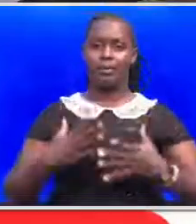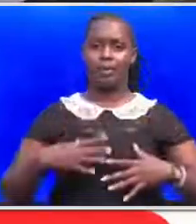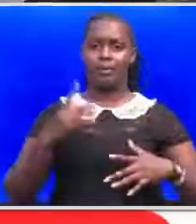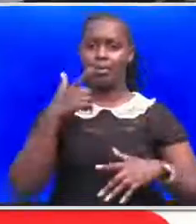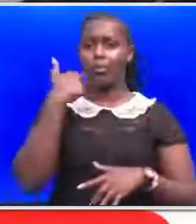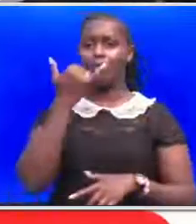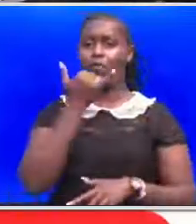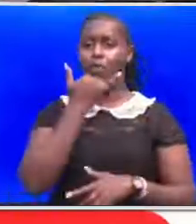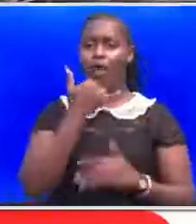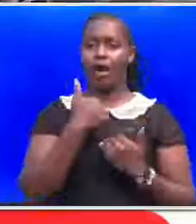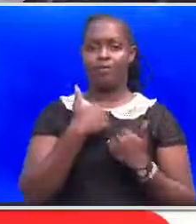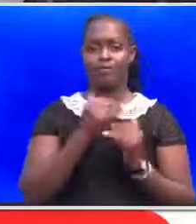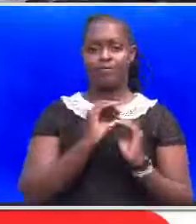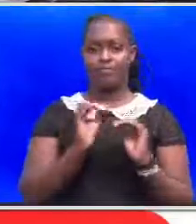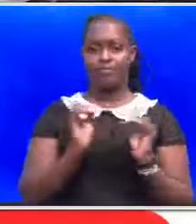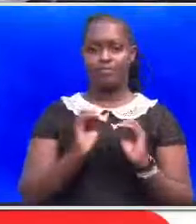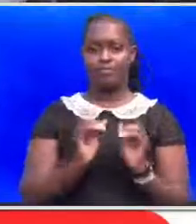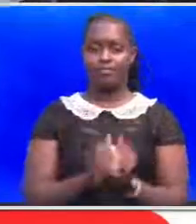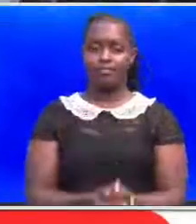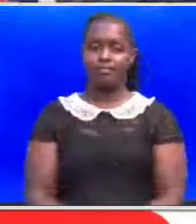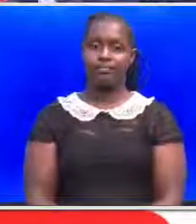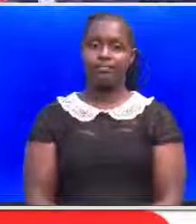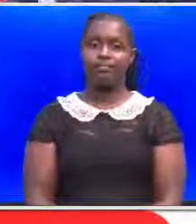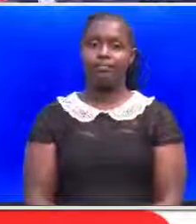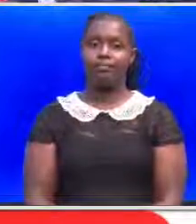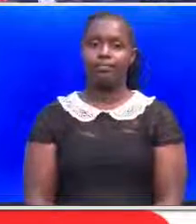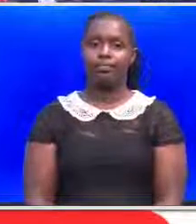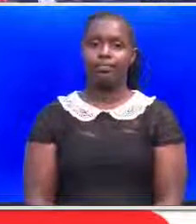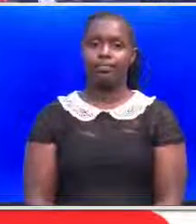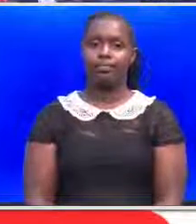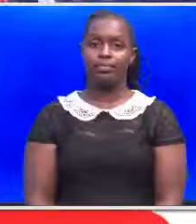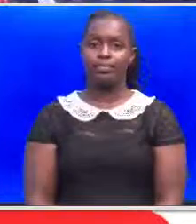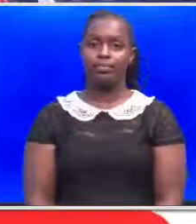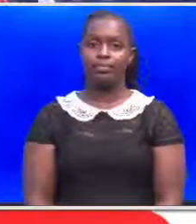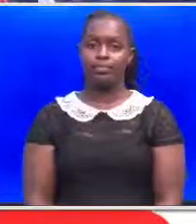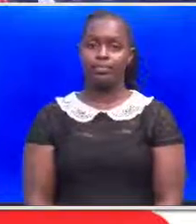Elizabeth Atieno, TV 47.